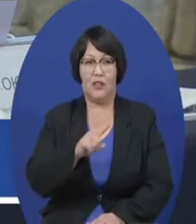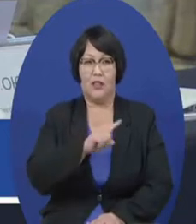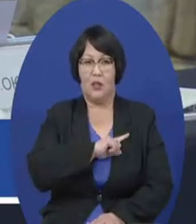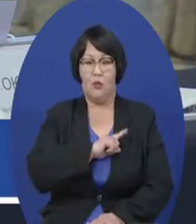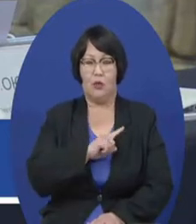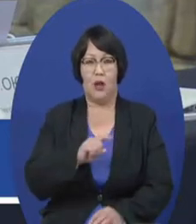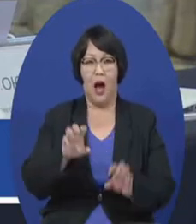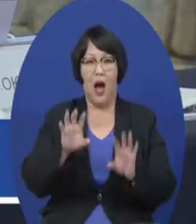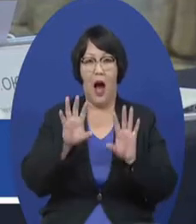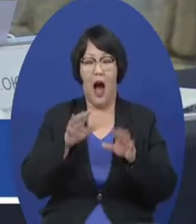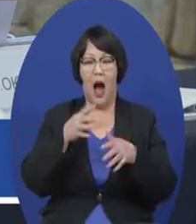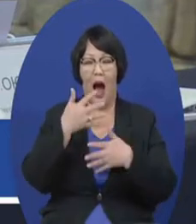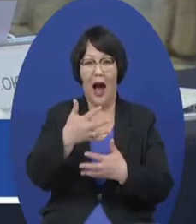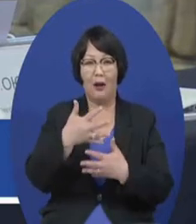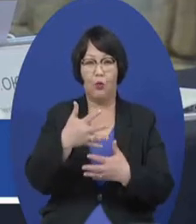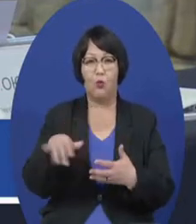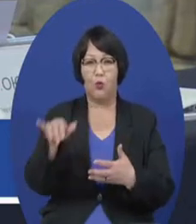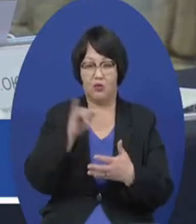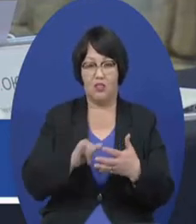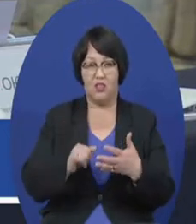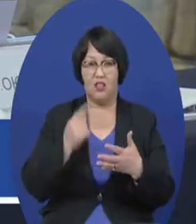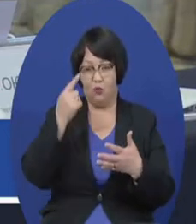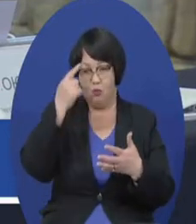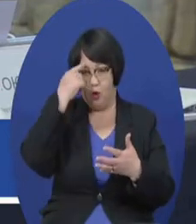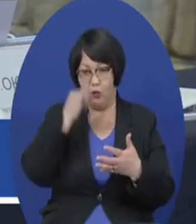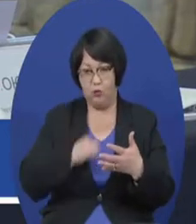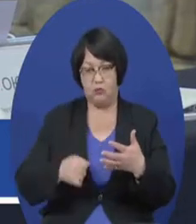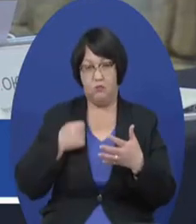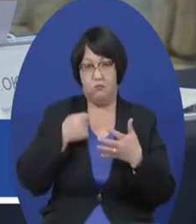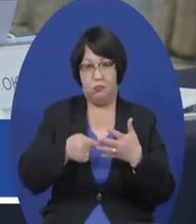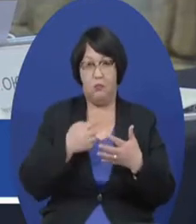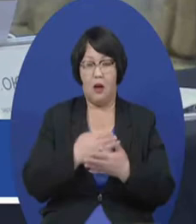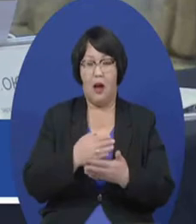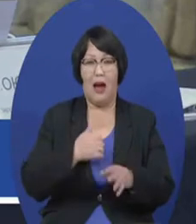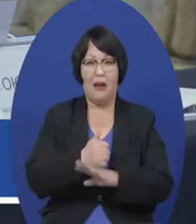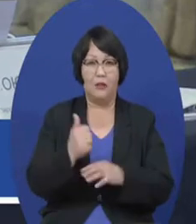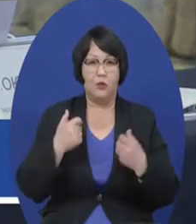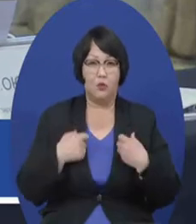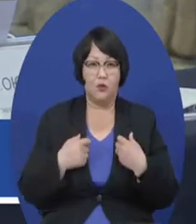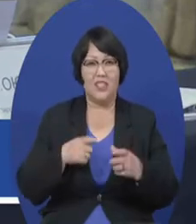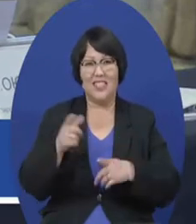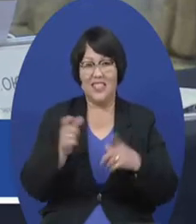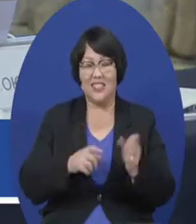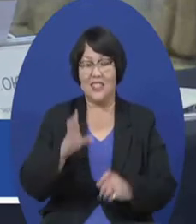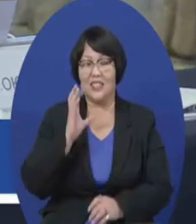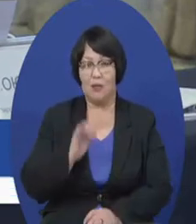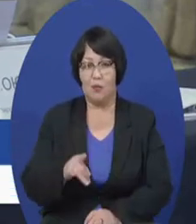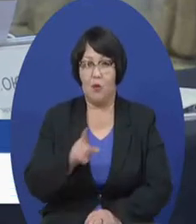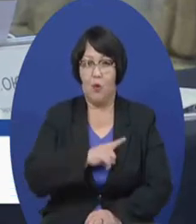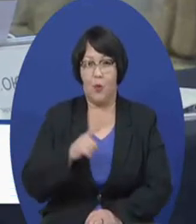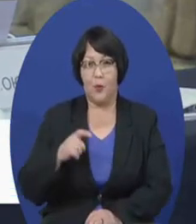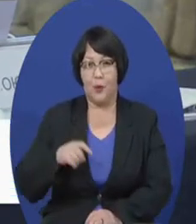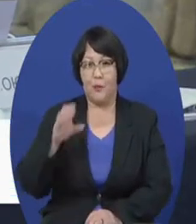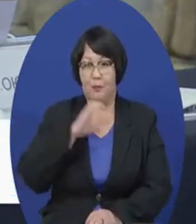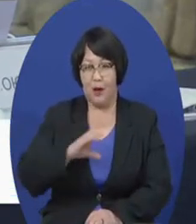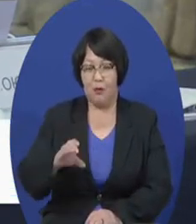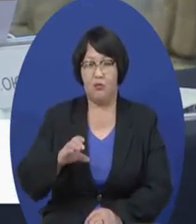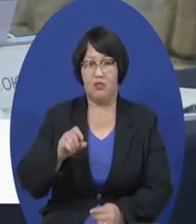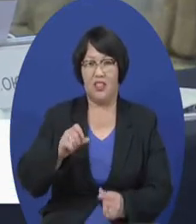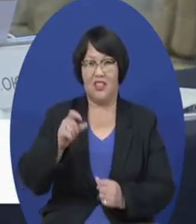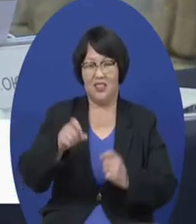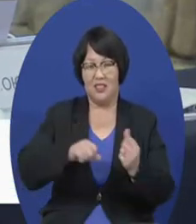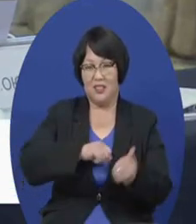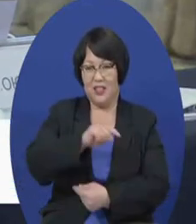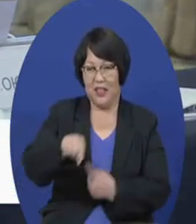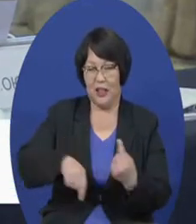болж чадсан. Энэ амжилтаа бид нар явууд хадгалаад, за аялал жуулчлалын салбар, эдийн засгийн салбараа аль болох хувийн хвшлээ одоо эргэлтэнд оруулахын тулд